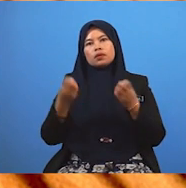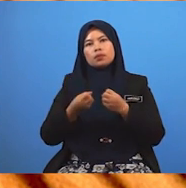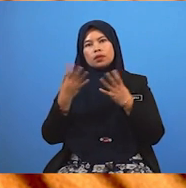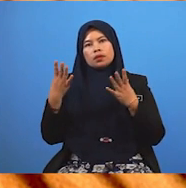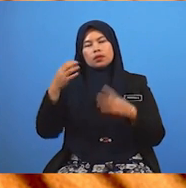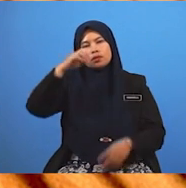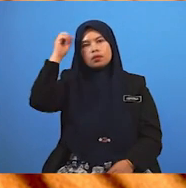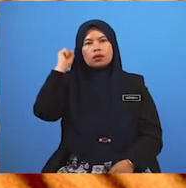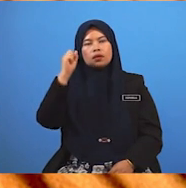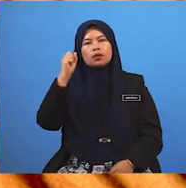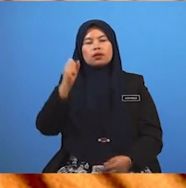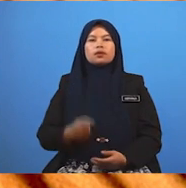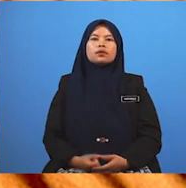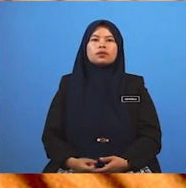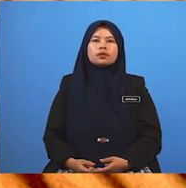ini.